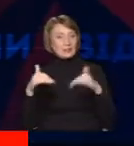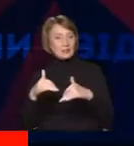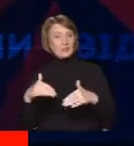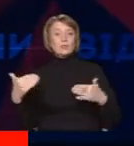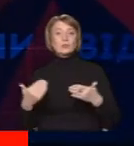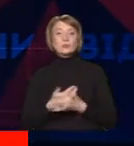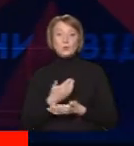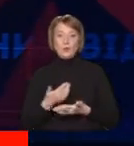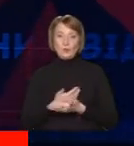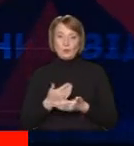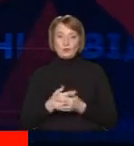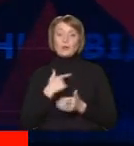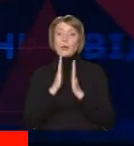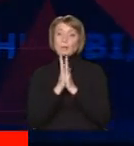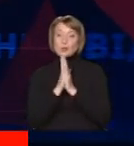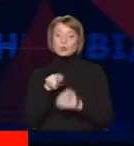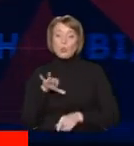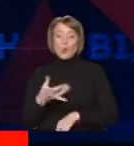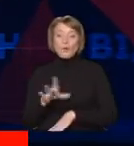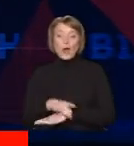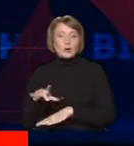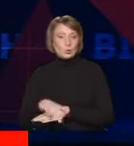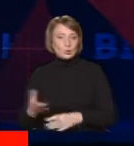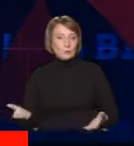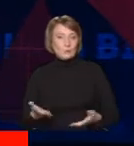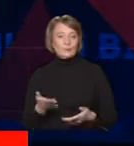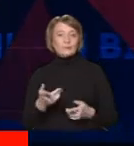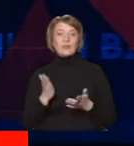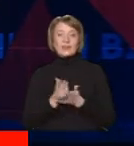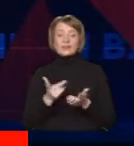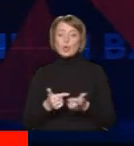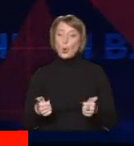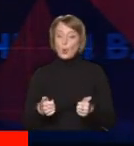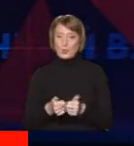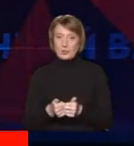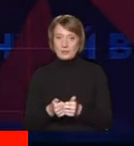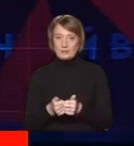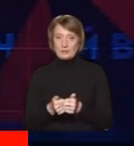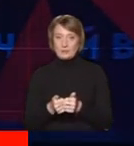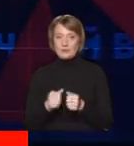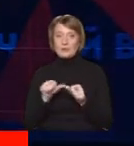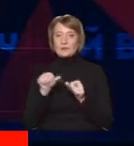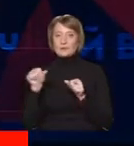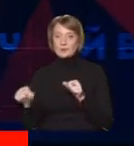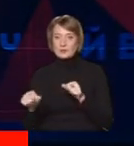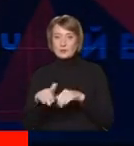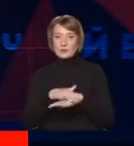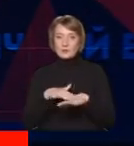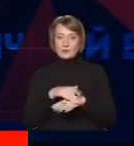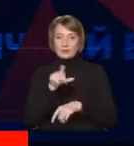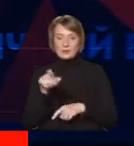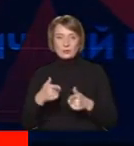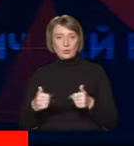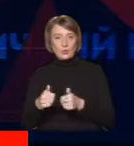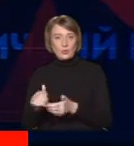факту. Я кажу про Київську міську раду, я кажу як колективний орган. Так, значить, судиться не окремий депутат, так, а судиться колективний орган.